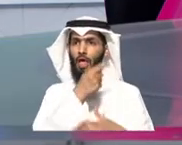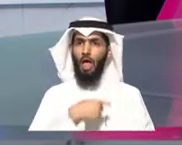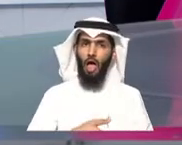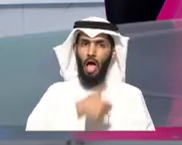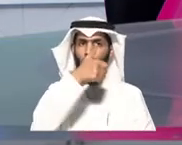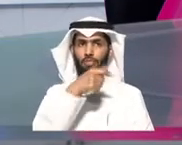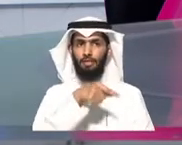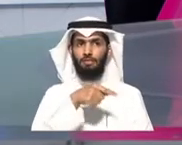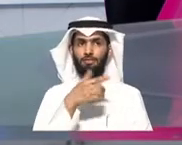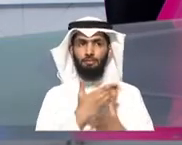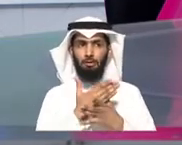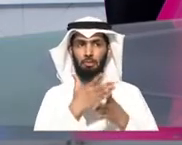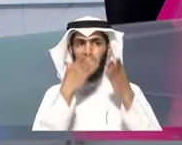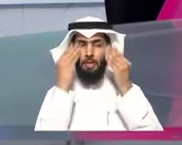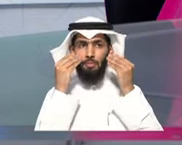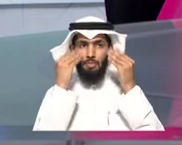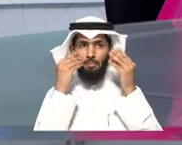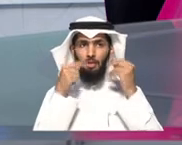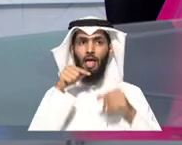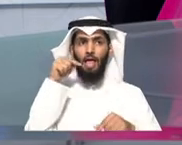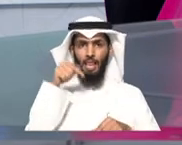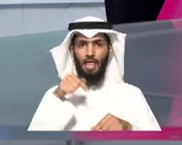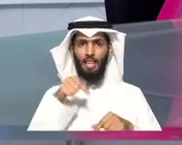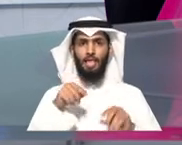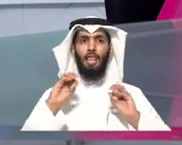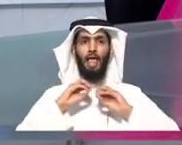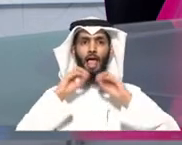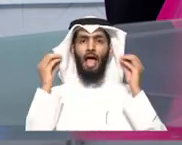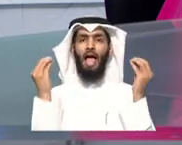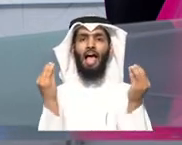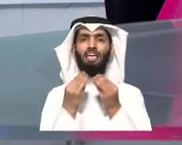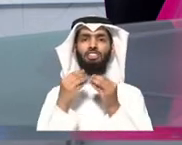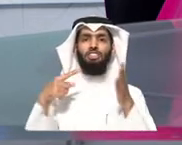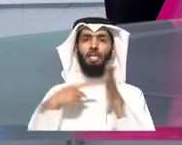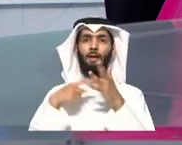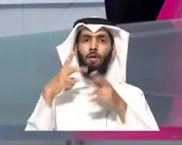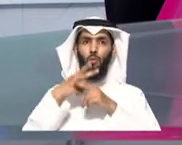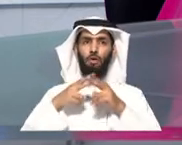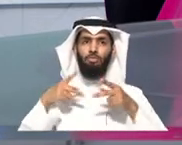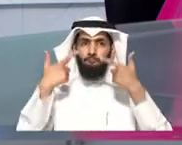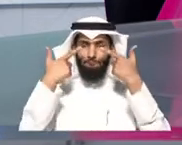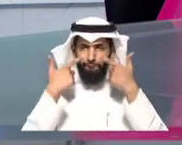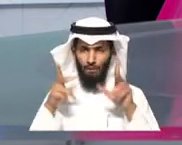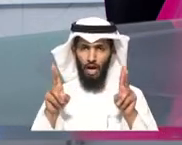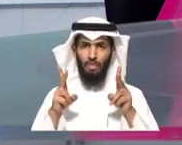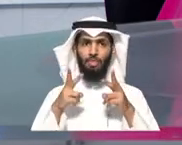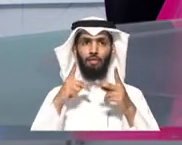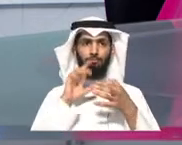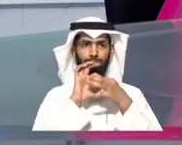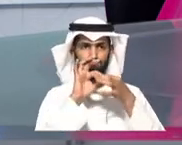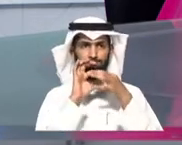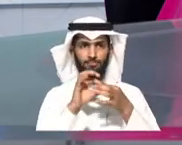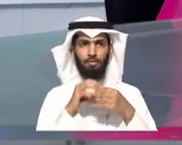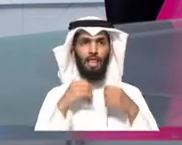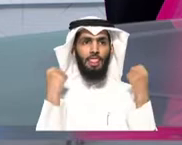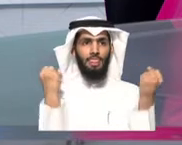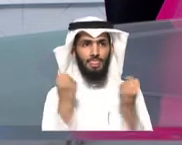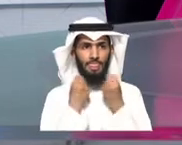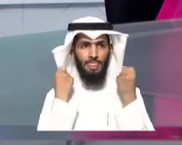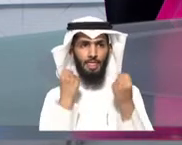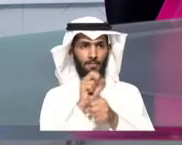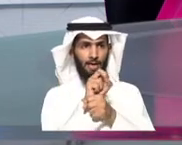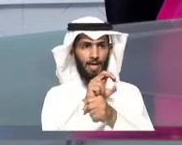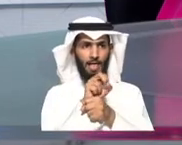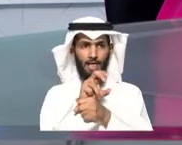المعلومات. لذلك فإن الهيئة التدريبية في جامعة الكويت بشرت في هذا النوع من التعليم بشكل تجريبي الآن، حتى